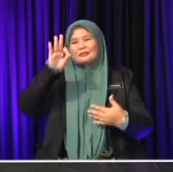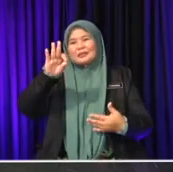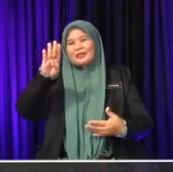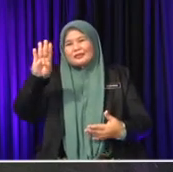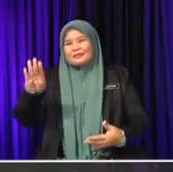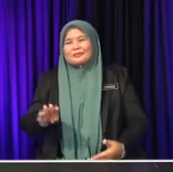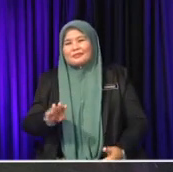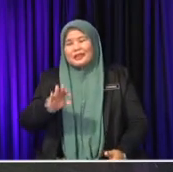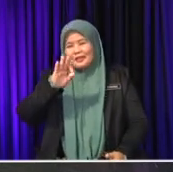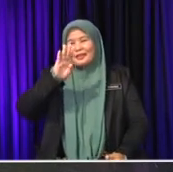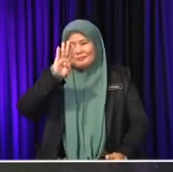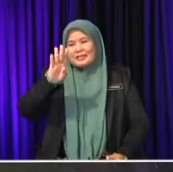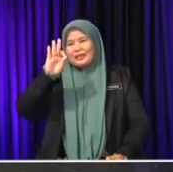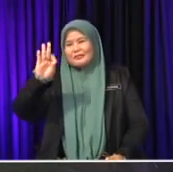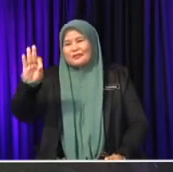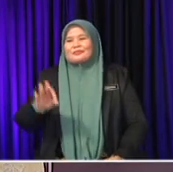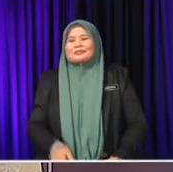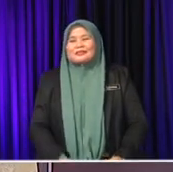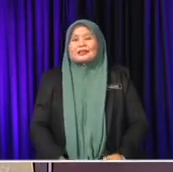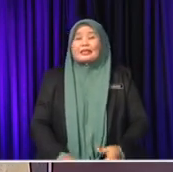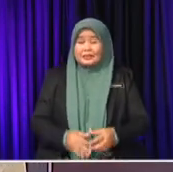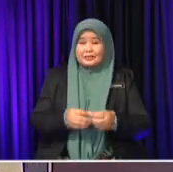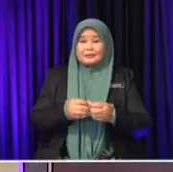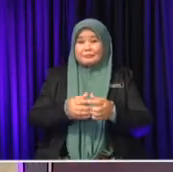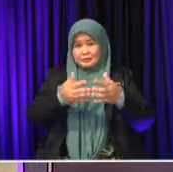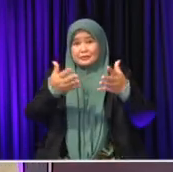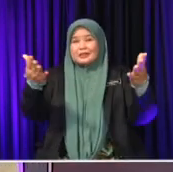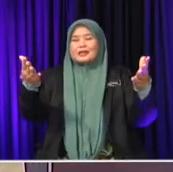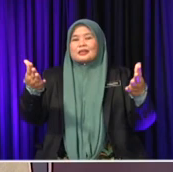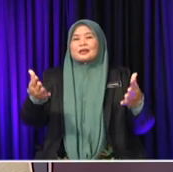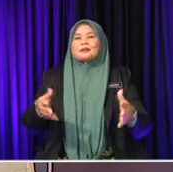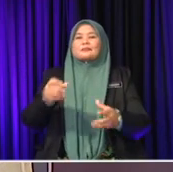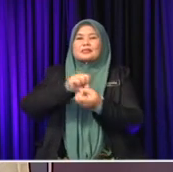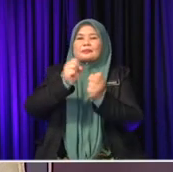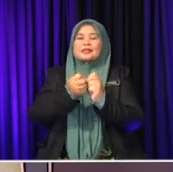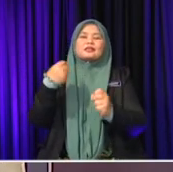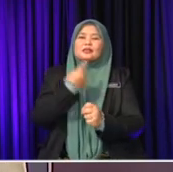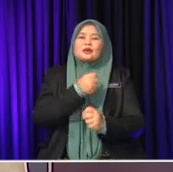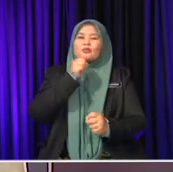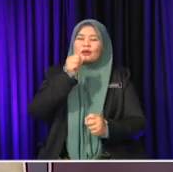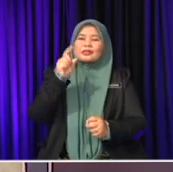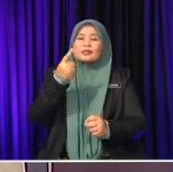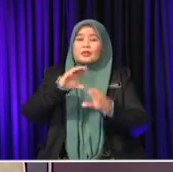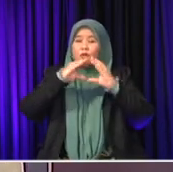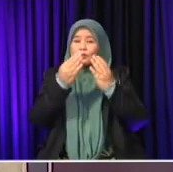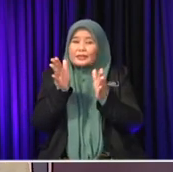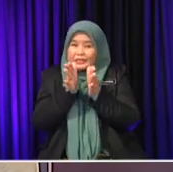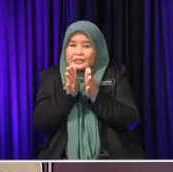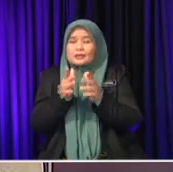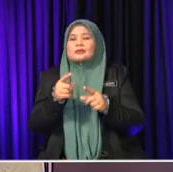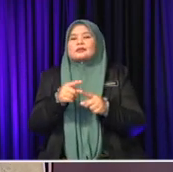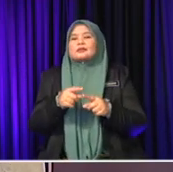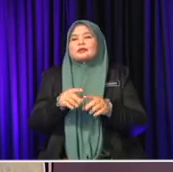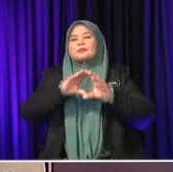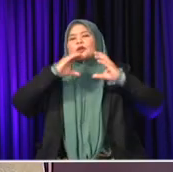tetapi kita lebarkanlah persahabatan kita bukan saja pada sekelompok yang kecil kepada